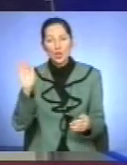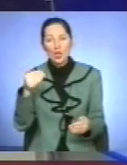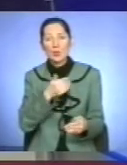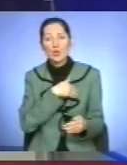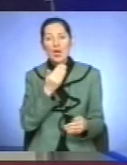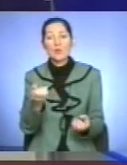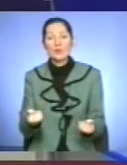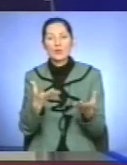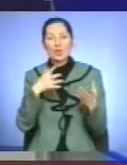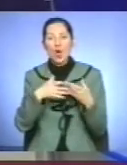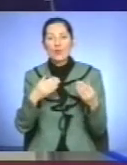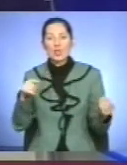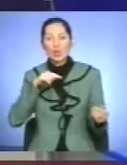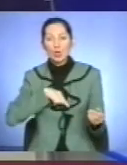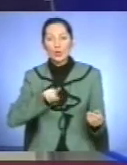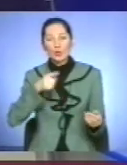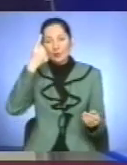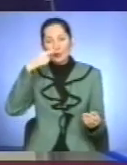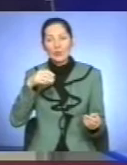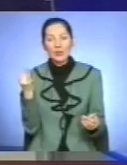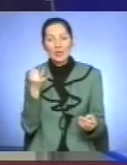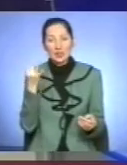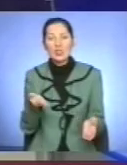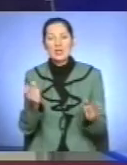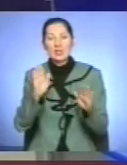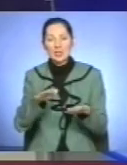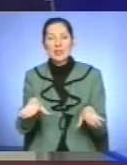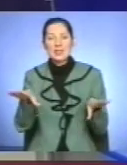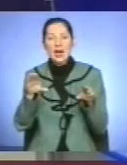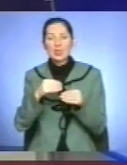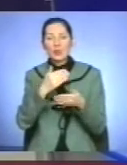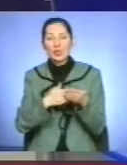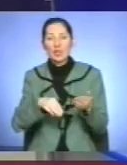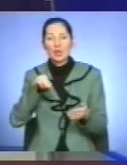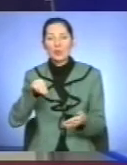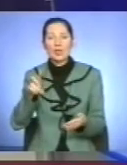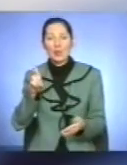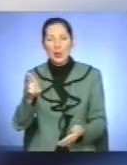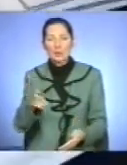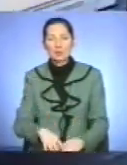світлого весняного настрою і, щоб знати найцікавіше, залишайтеся разом з каналом ТТБ.